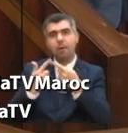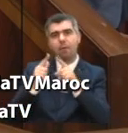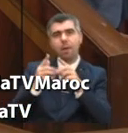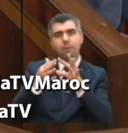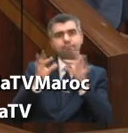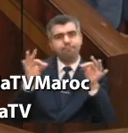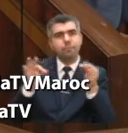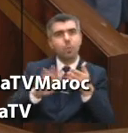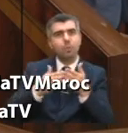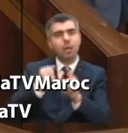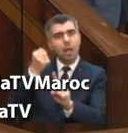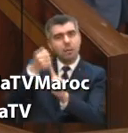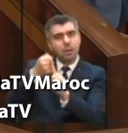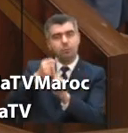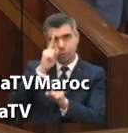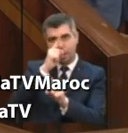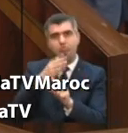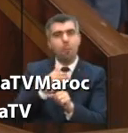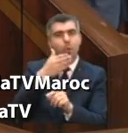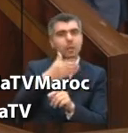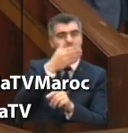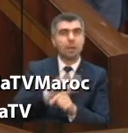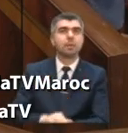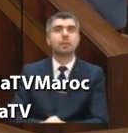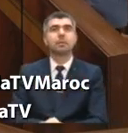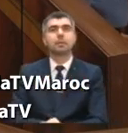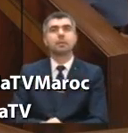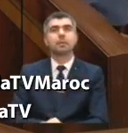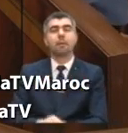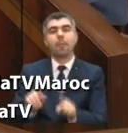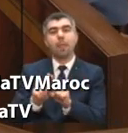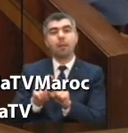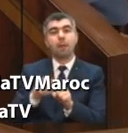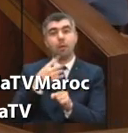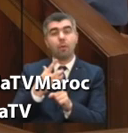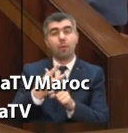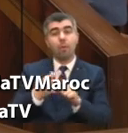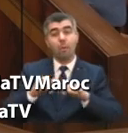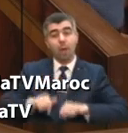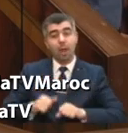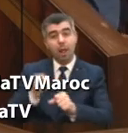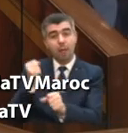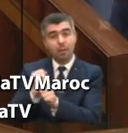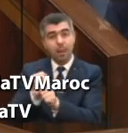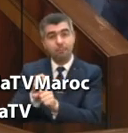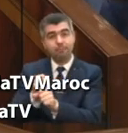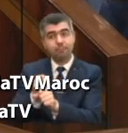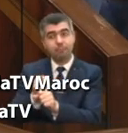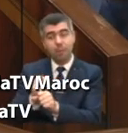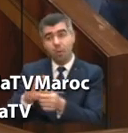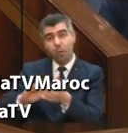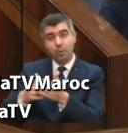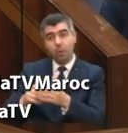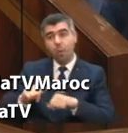يمكننا نشتغلوا عليها مستقبلا. تنعتبروا على انه الازمه الناتجه عن الشغل ماشي ازمه وزاره فقط، هي ازمتنا كاملين كبلاد.